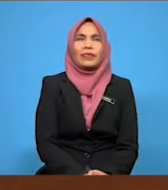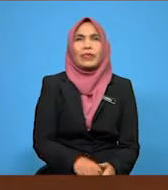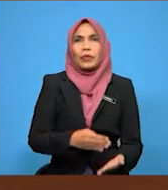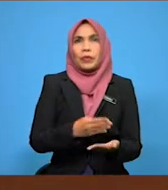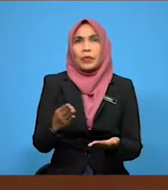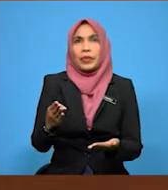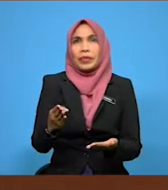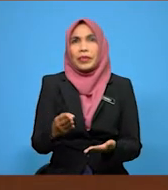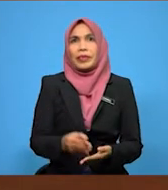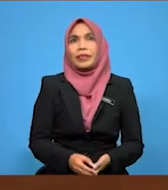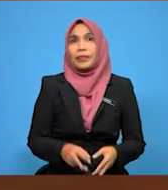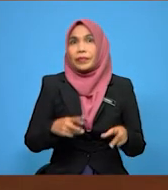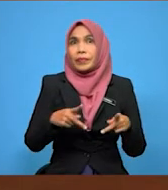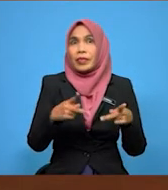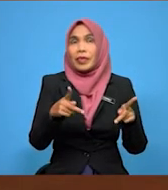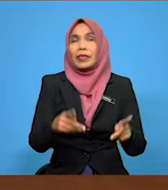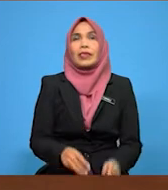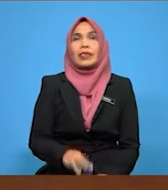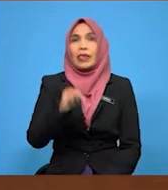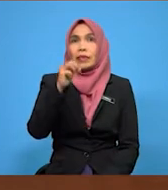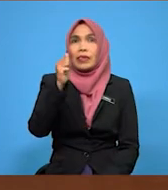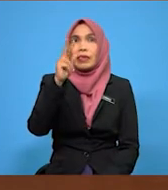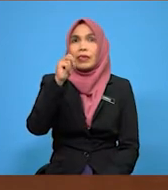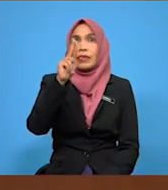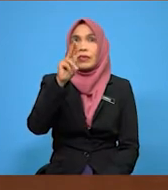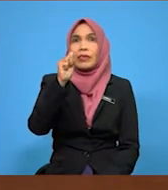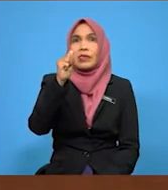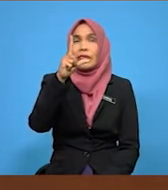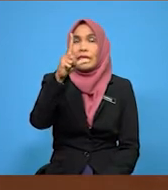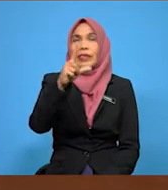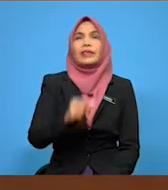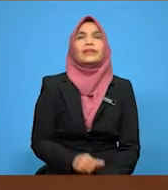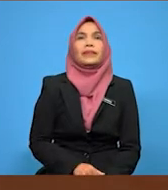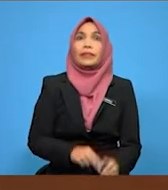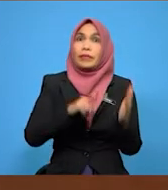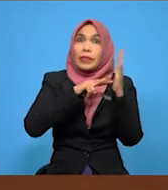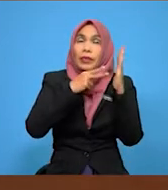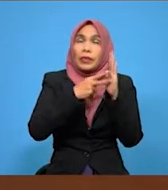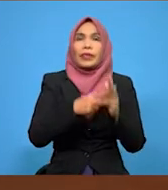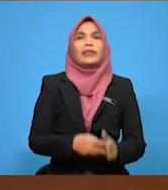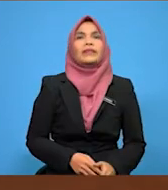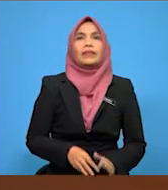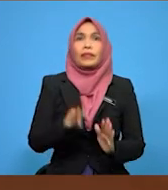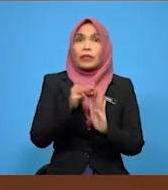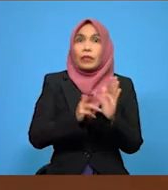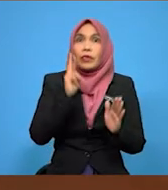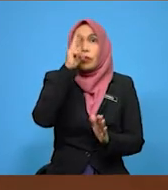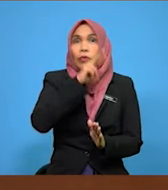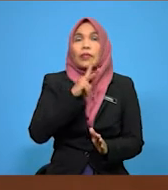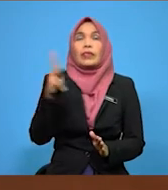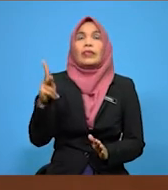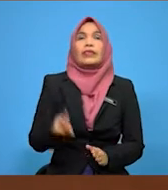bagi kaedah penggradan secara manual. Kaedah secara manual yang dimaksudkan adalah merupakan kaedah yang